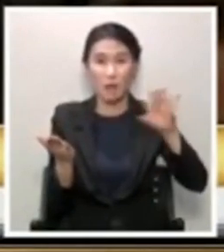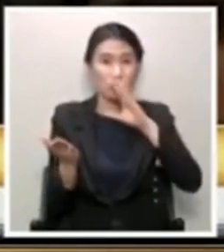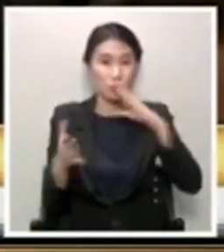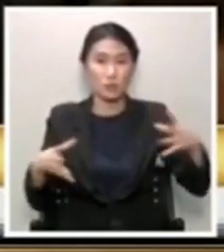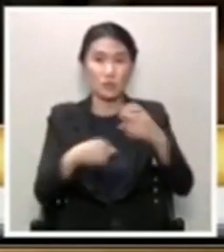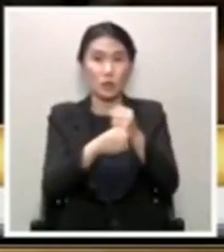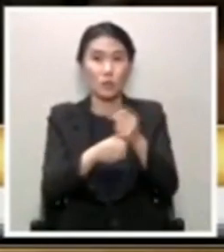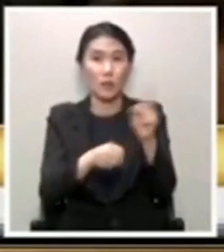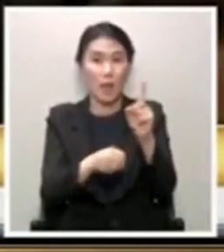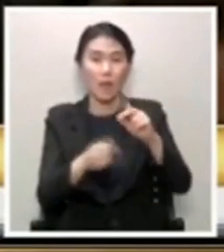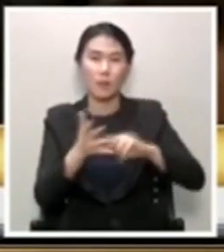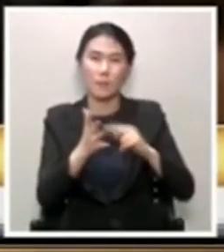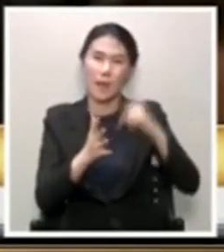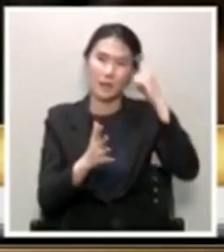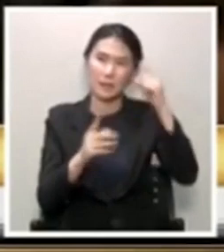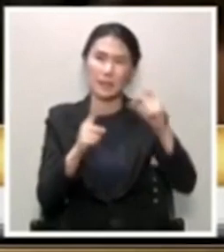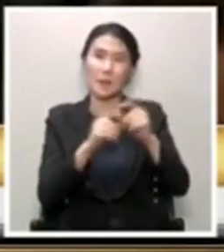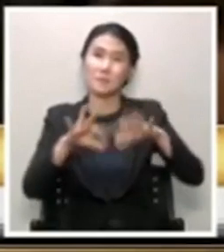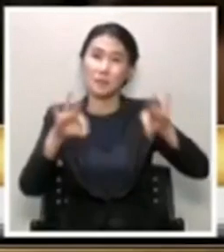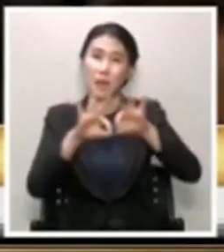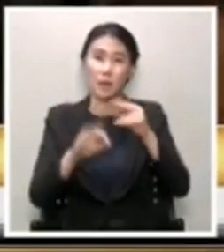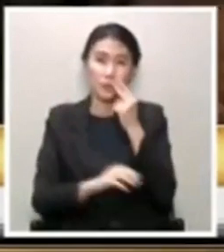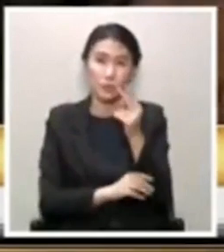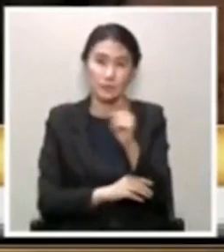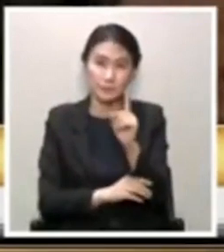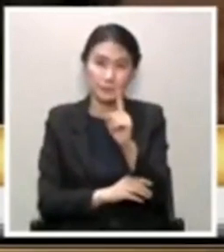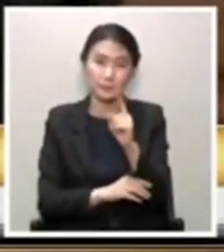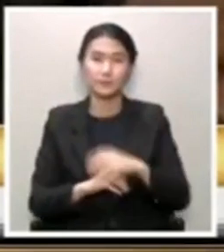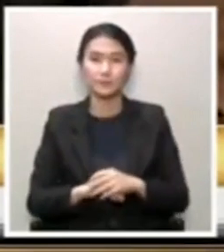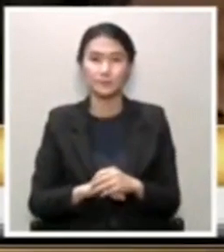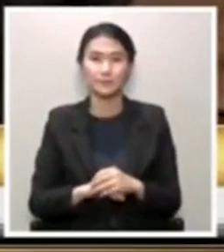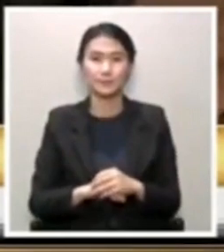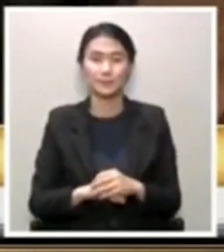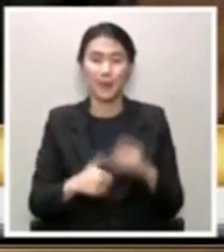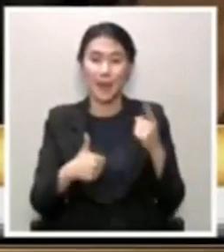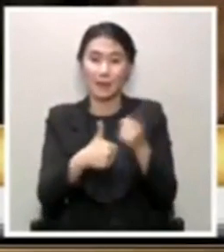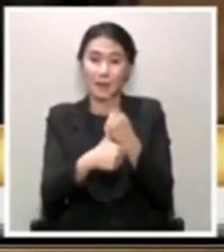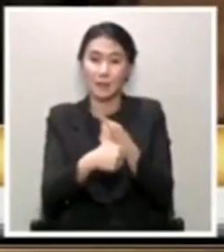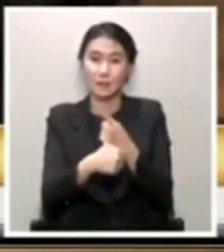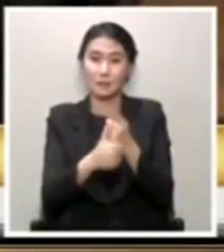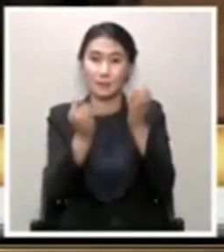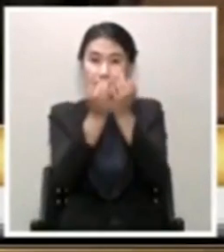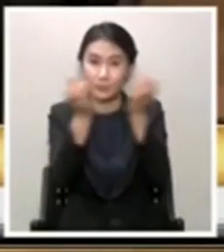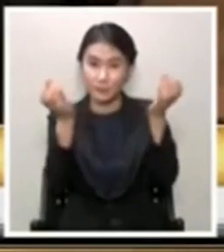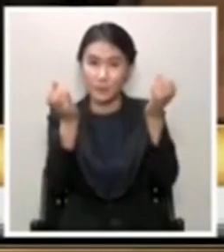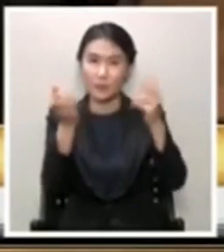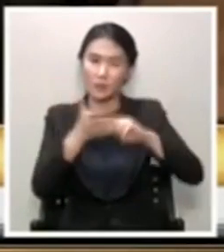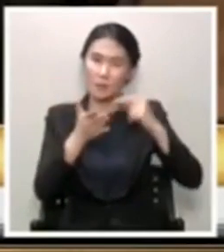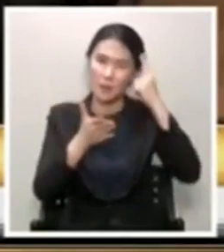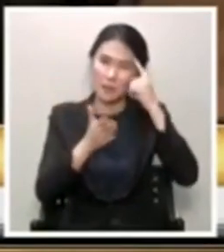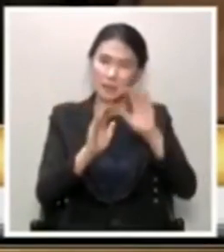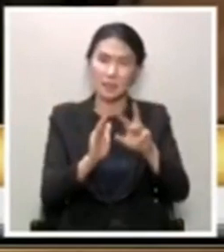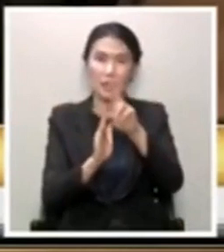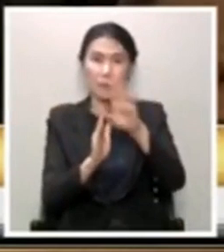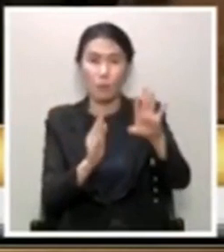ปความสั้นๆถึงลักษณะเด่นของรัฐธรรมนูญฉบับนี้คืออะไรข้อที่1ครับมันเป็นรัฐธรรมนูญที่ฝังเอาระบอบรัฐ